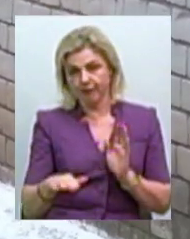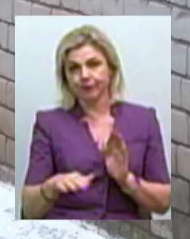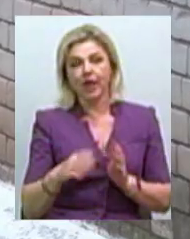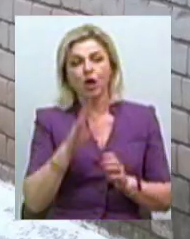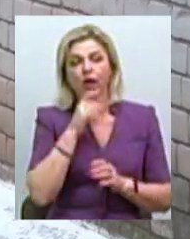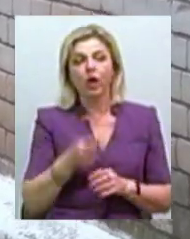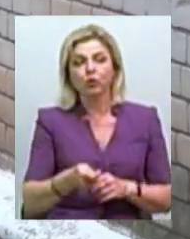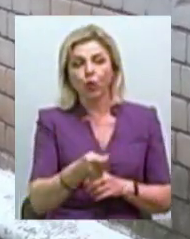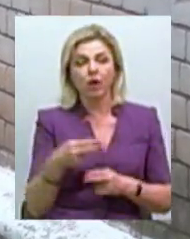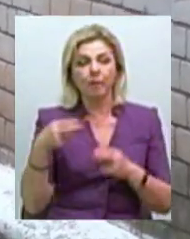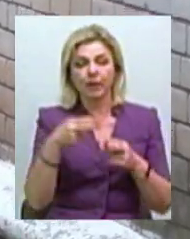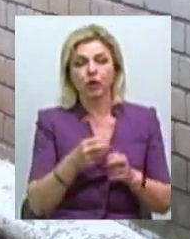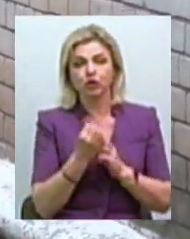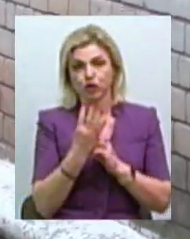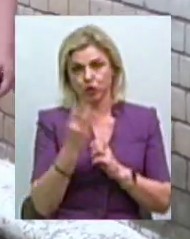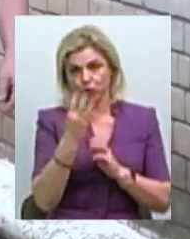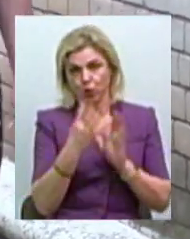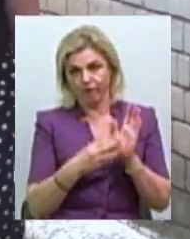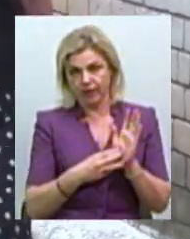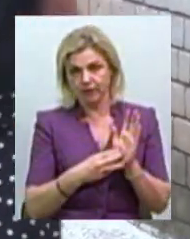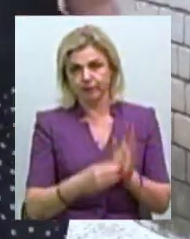о 14:48.